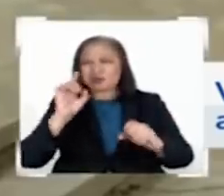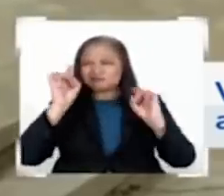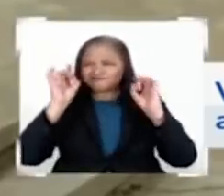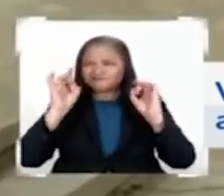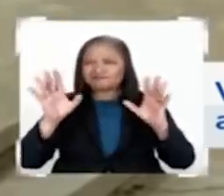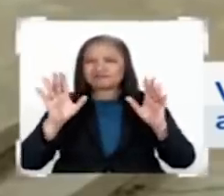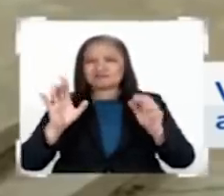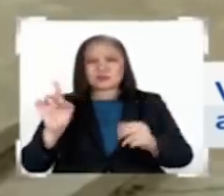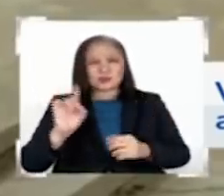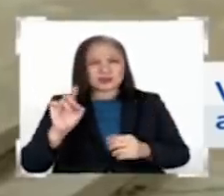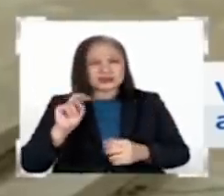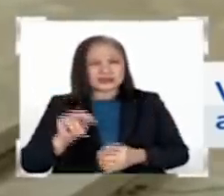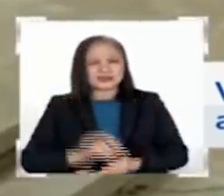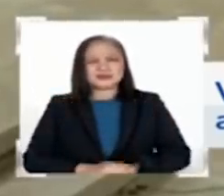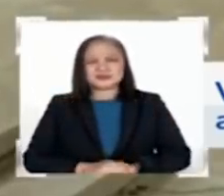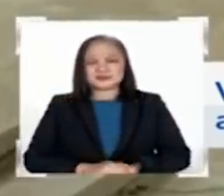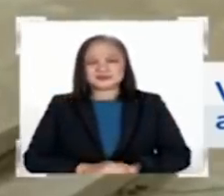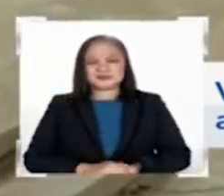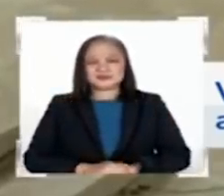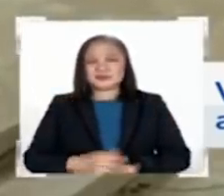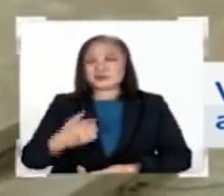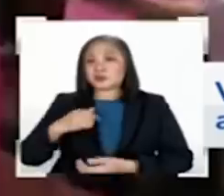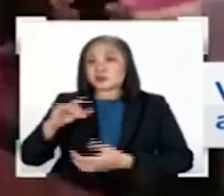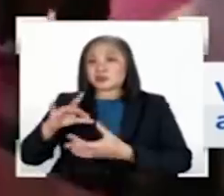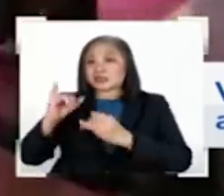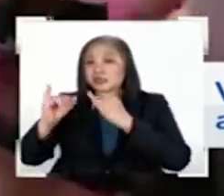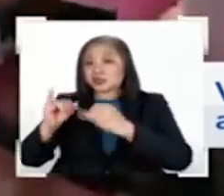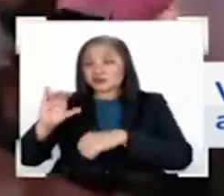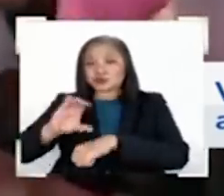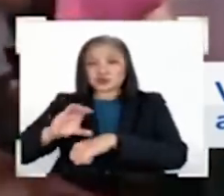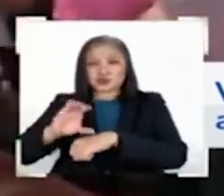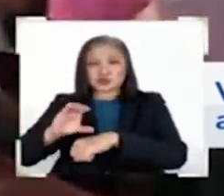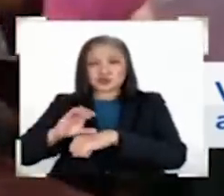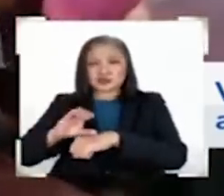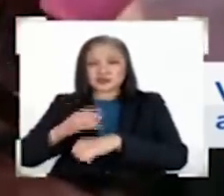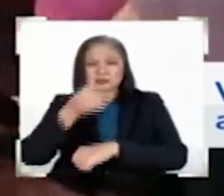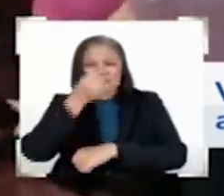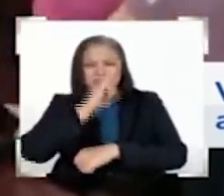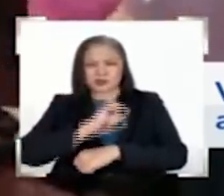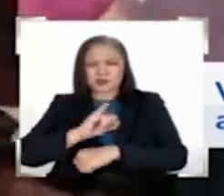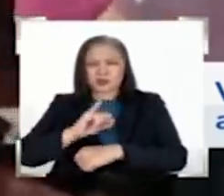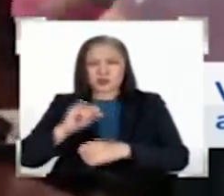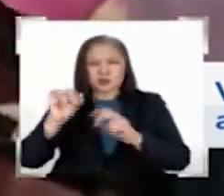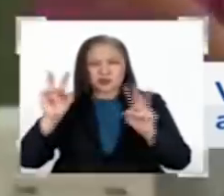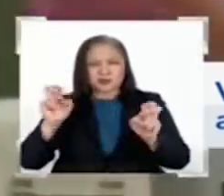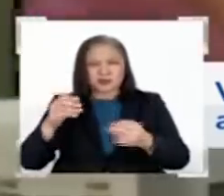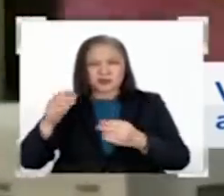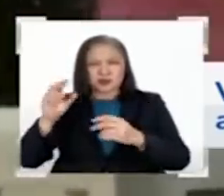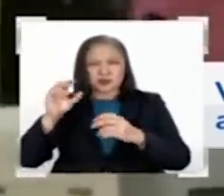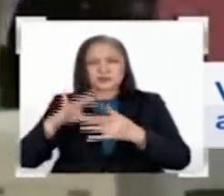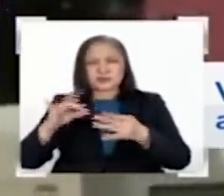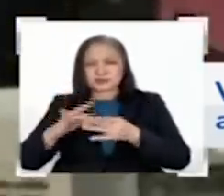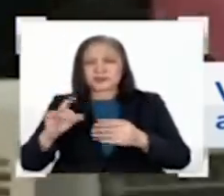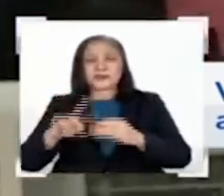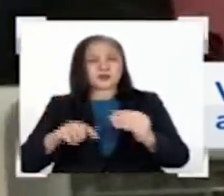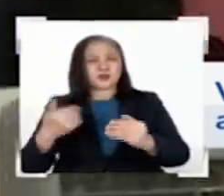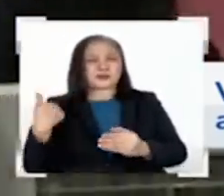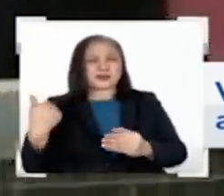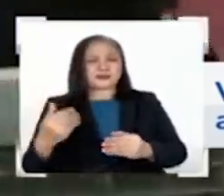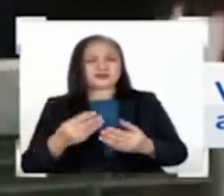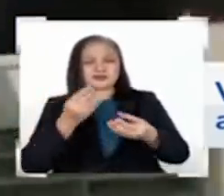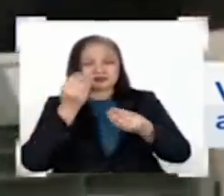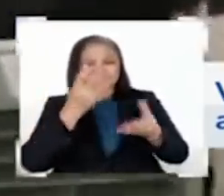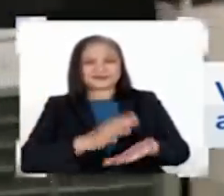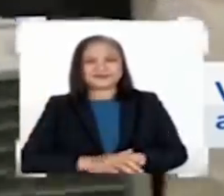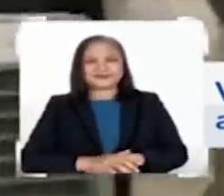News ang reaksyon ng Diocese of Novaliches sa pasaring ng Moreno Camp, pero wala pa itong tugon. Ayon sa kampo ni Robredo, inimbitahan ang bise ng